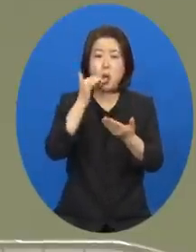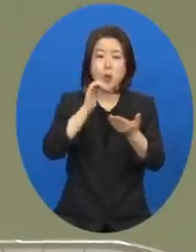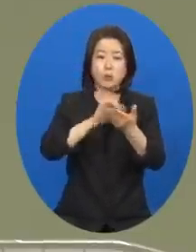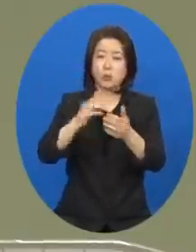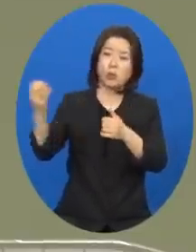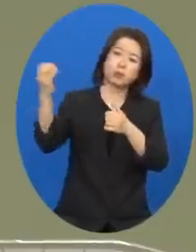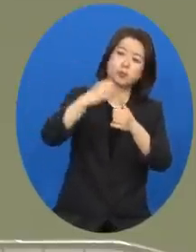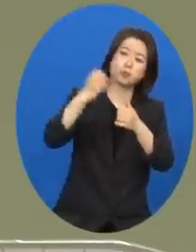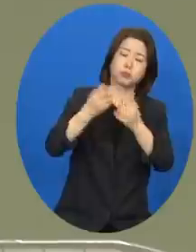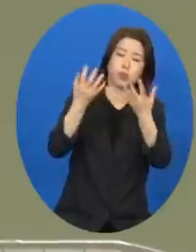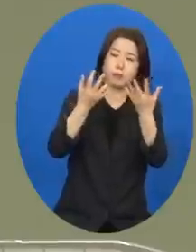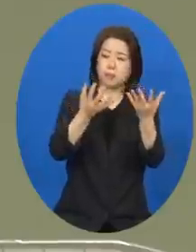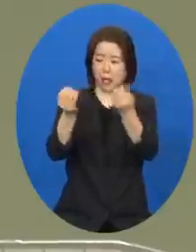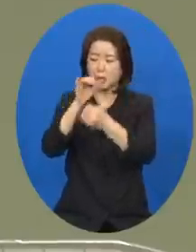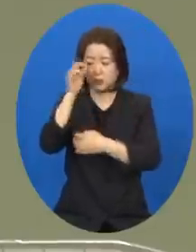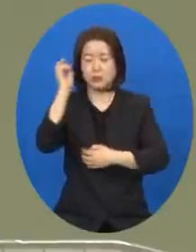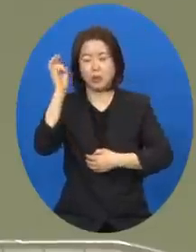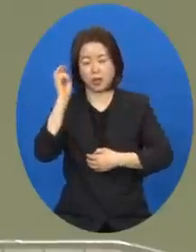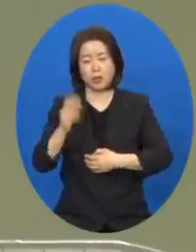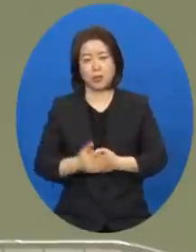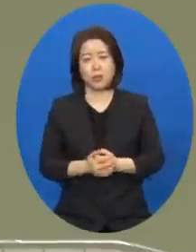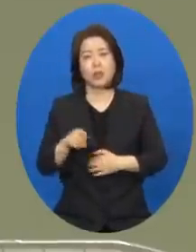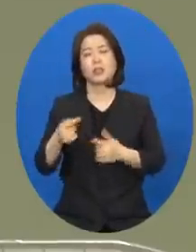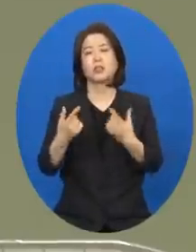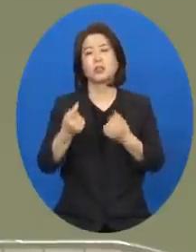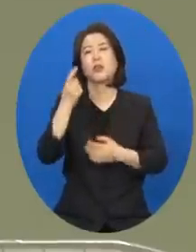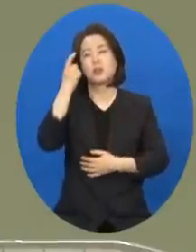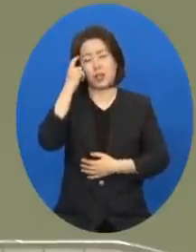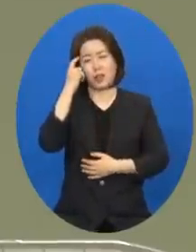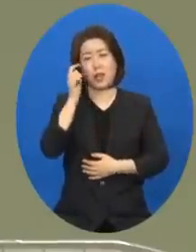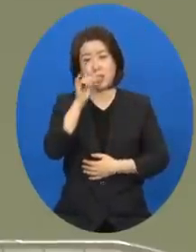누가 있겠냐 그런 마음이 드니까